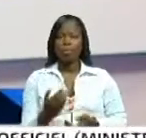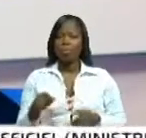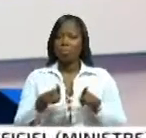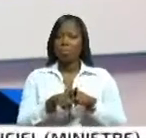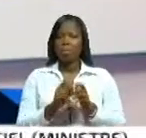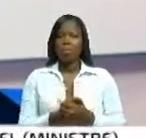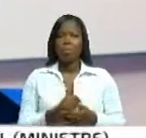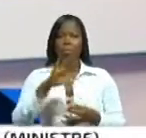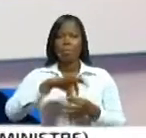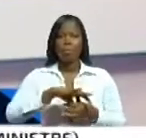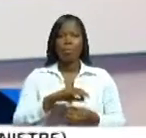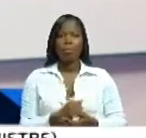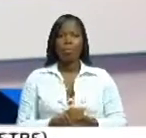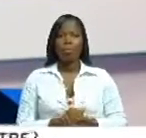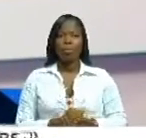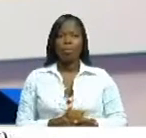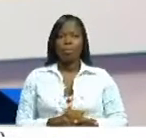au genou